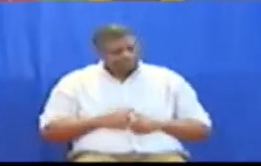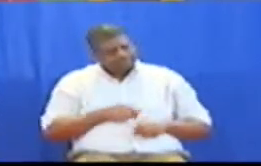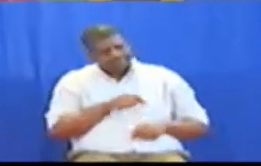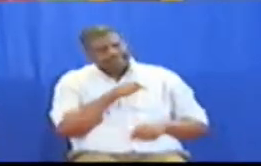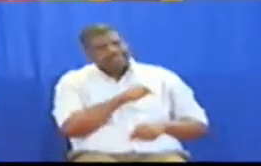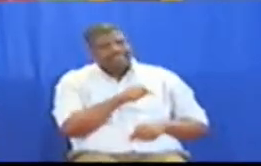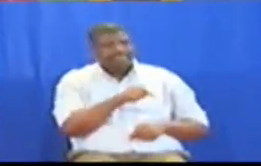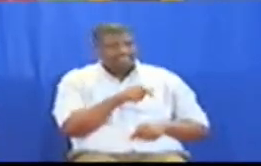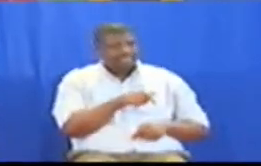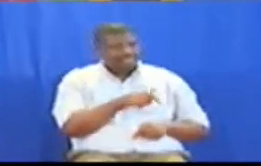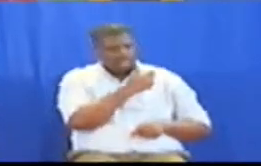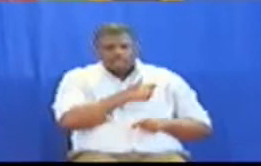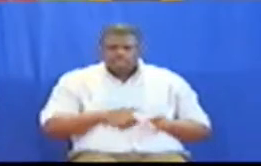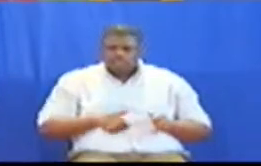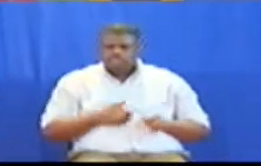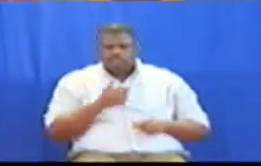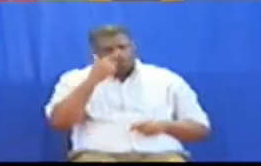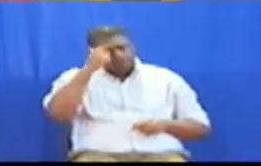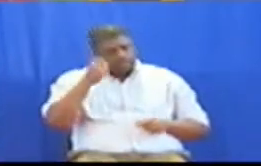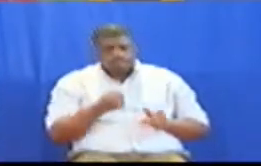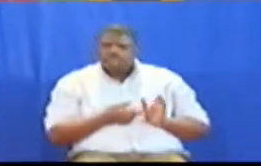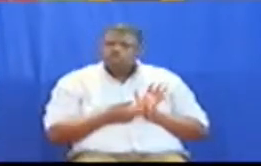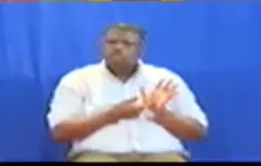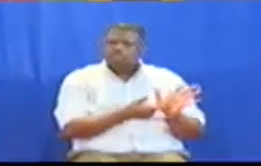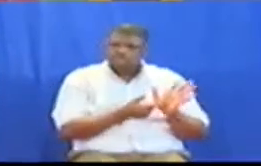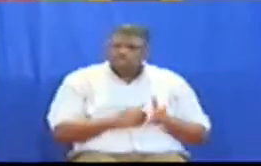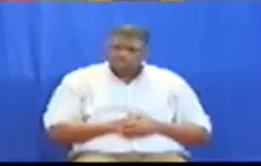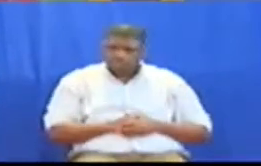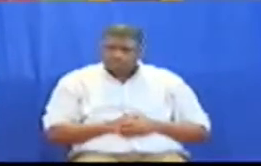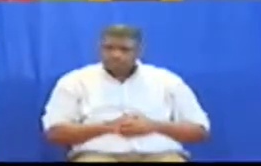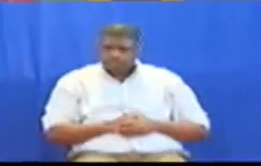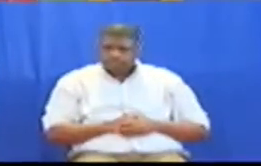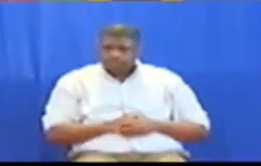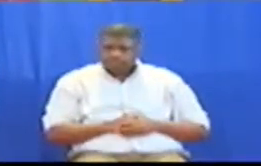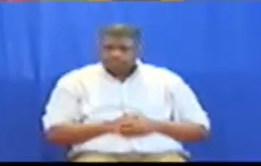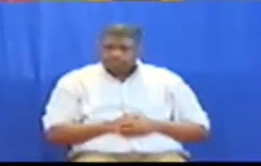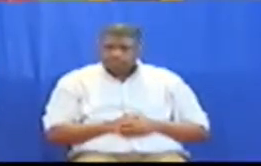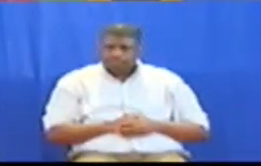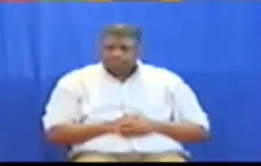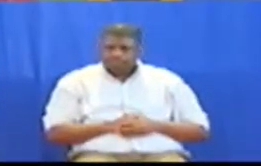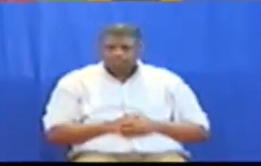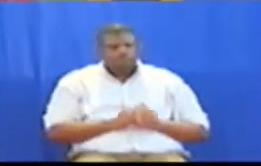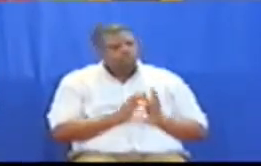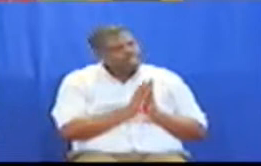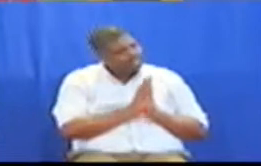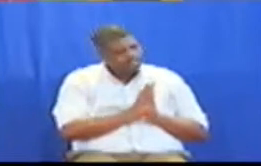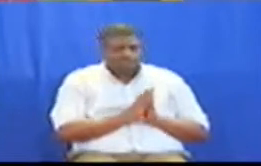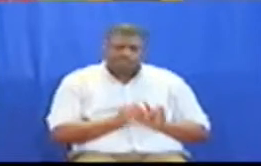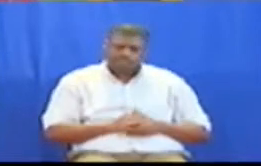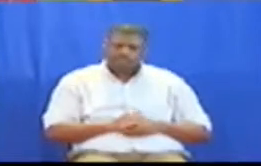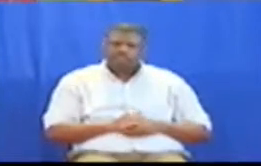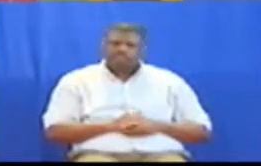wa imani, na watu wameendelea kusali. Nataka niwaambie tuendelee kusali. Lakini pia huku